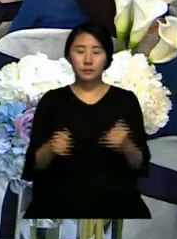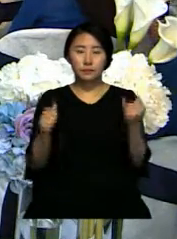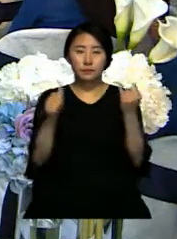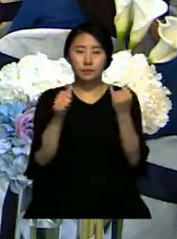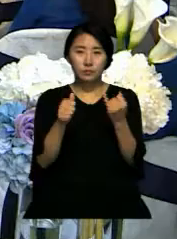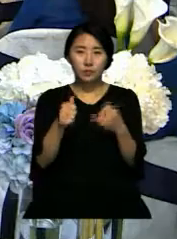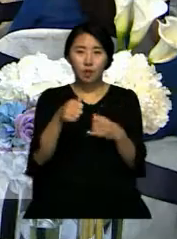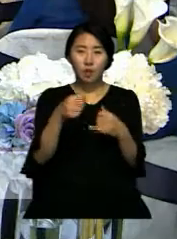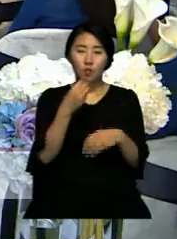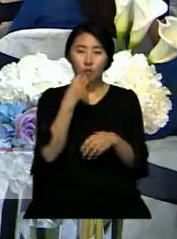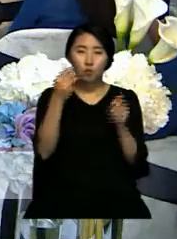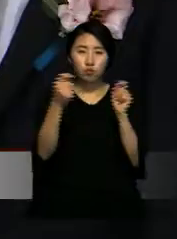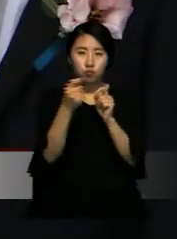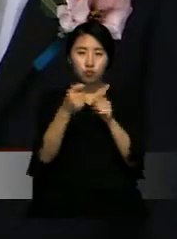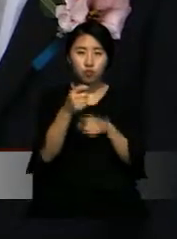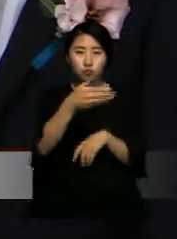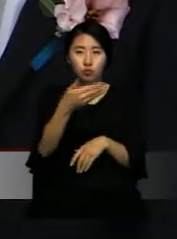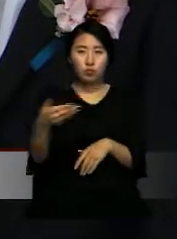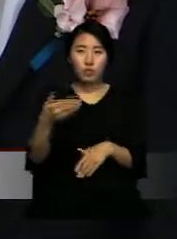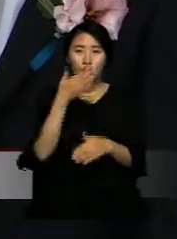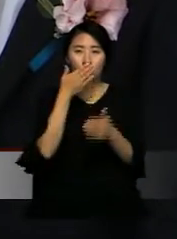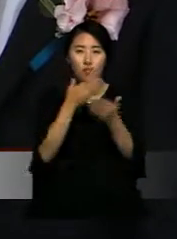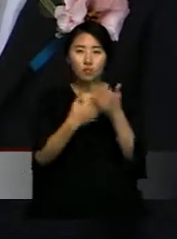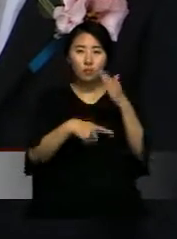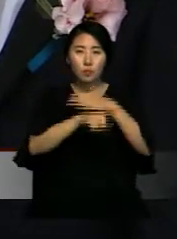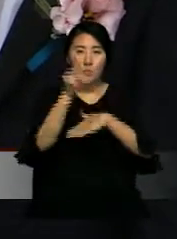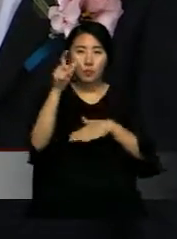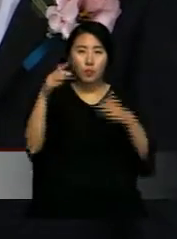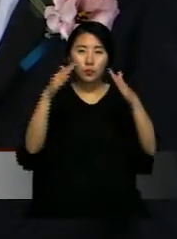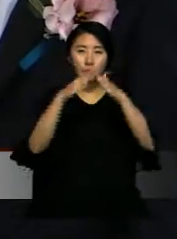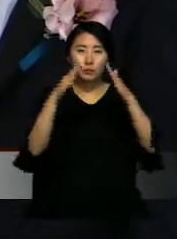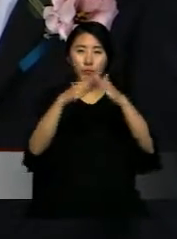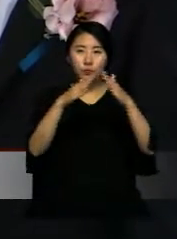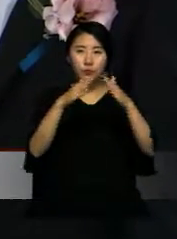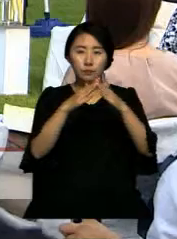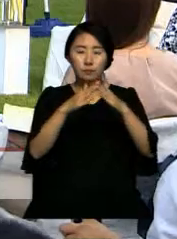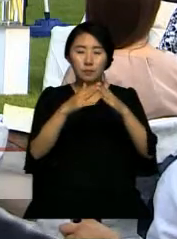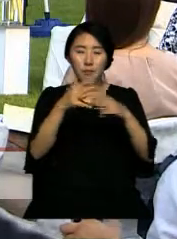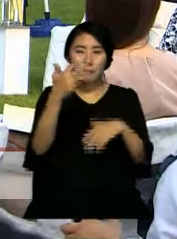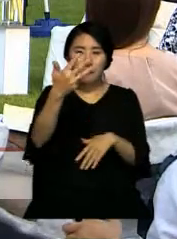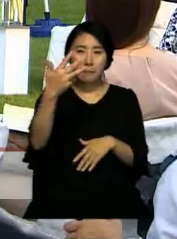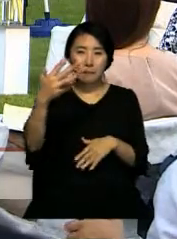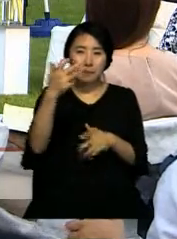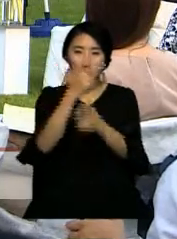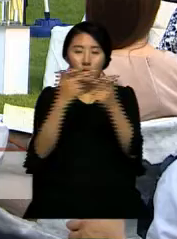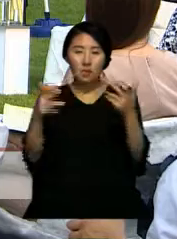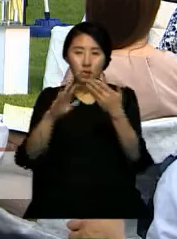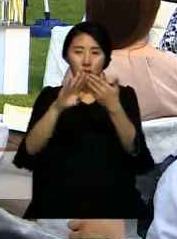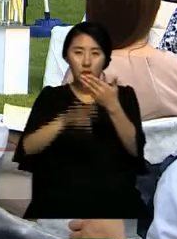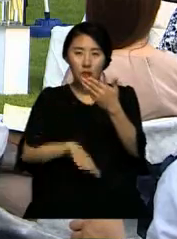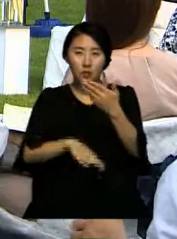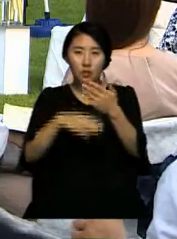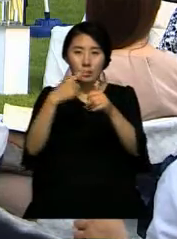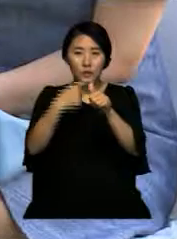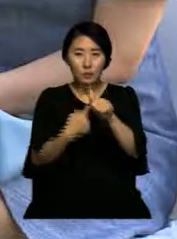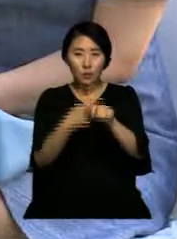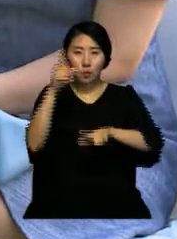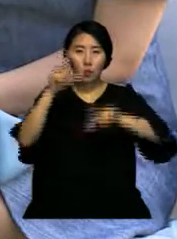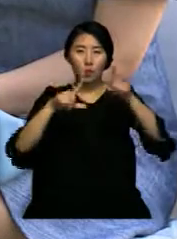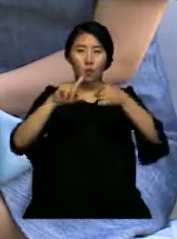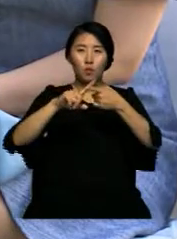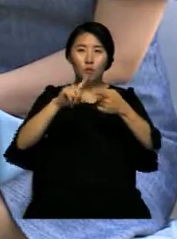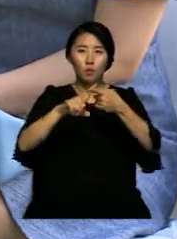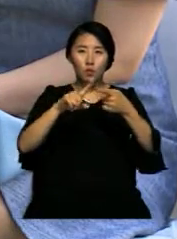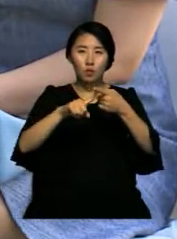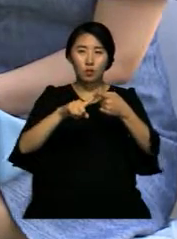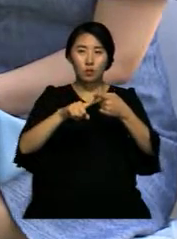경기도지사가 사용했던 옛 공관 굿모닝 하우스입니다. 8달 싼 자락에 수려한 자연 경관, 그 모습 그대로